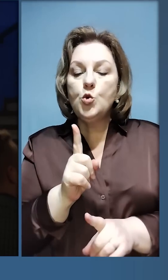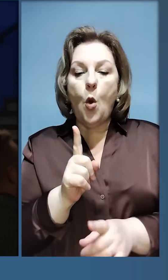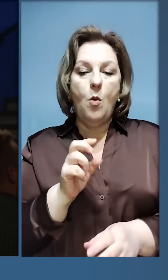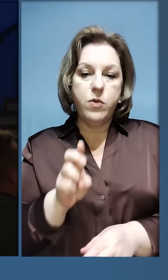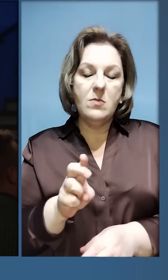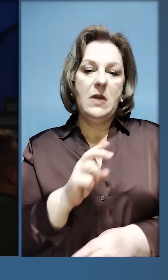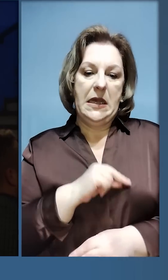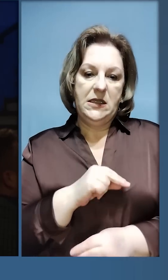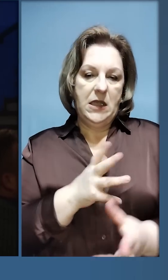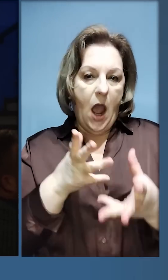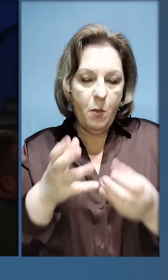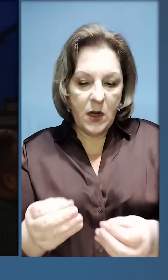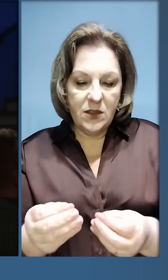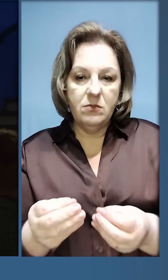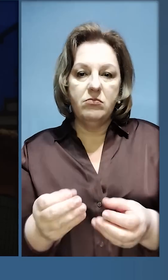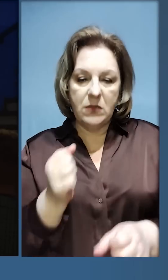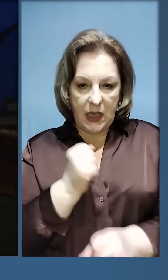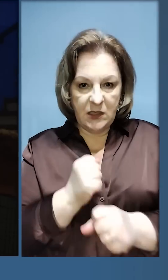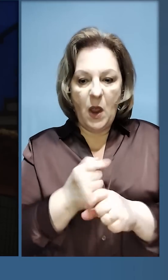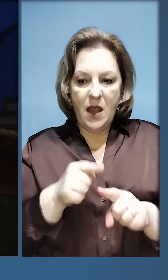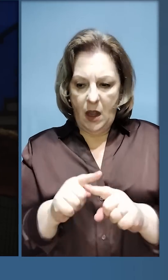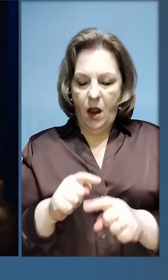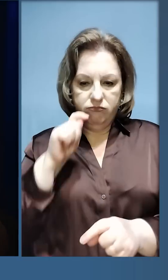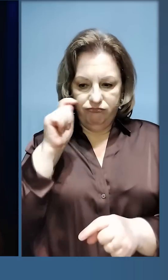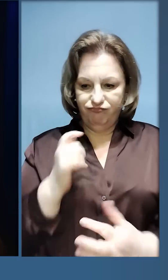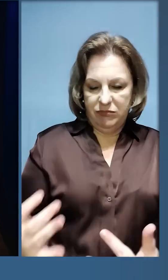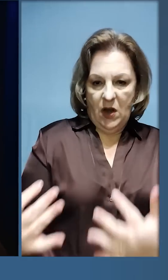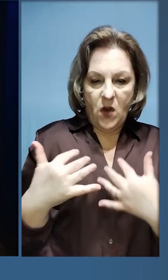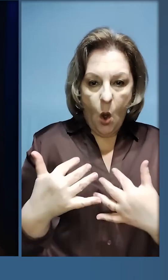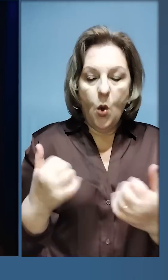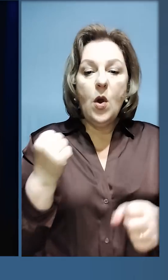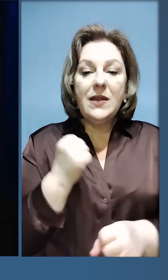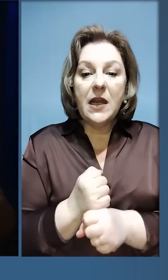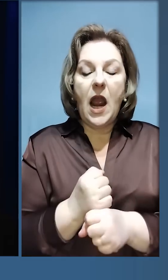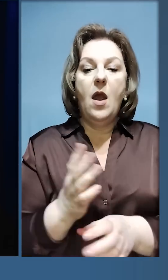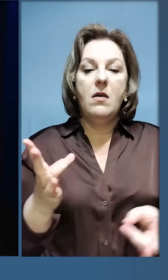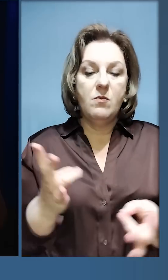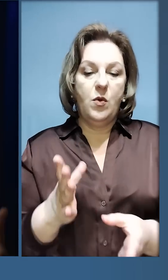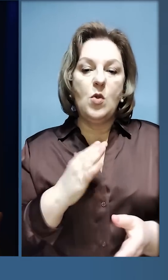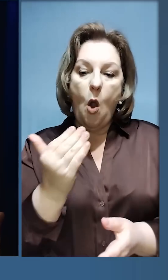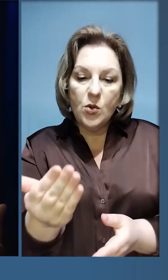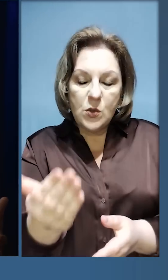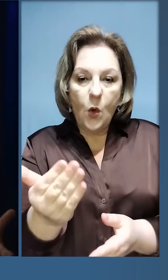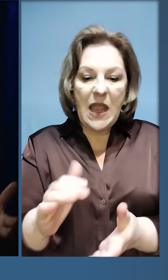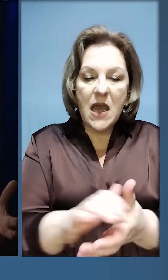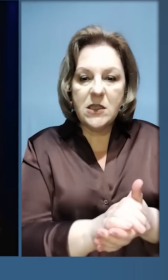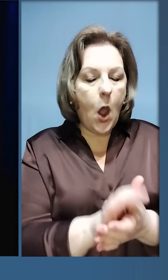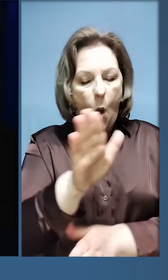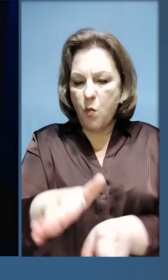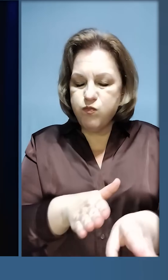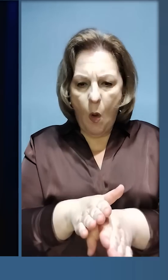щоб спрацювало це вторгнення, треба було зробити з їх суспільства,